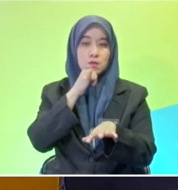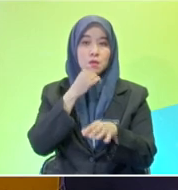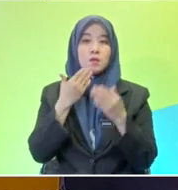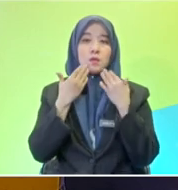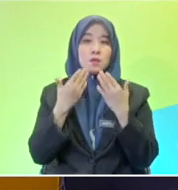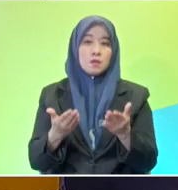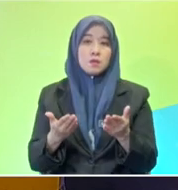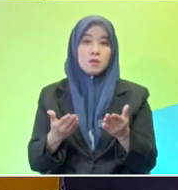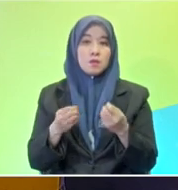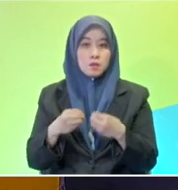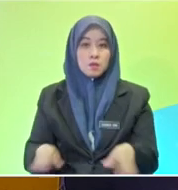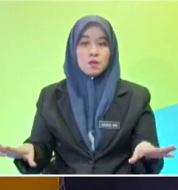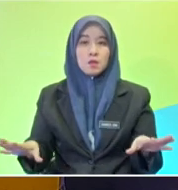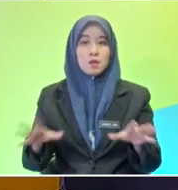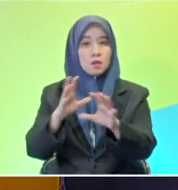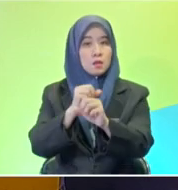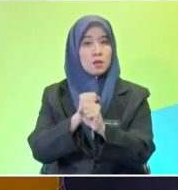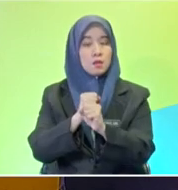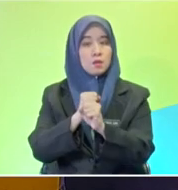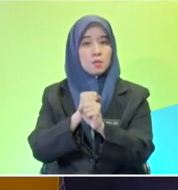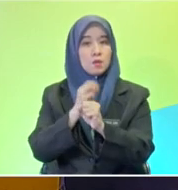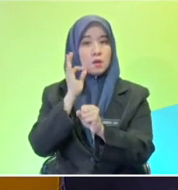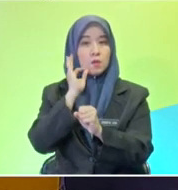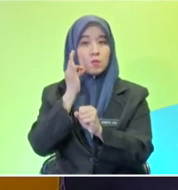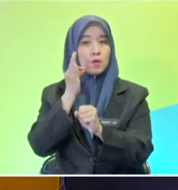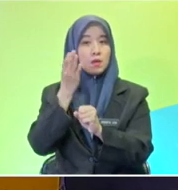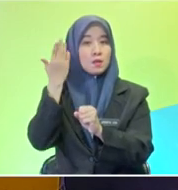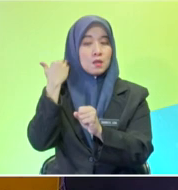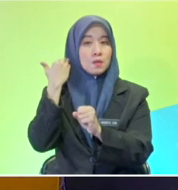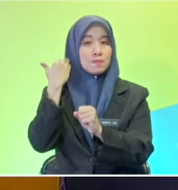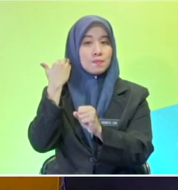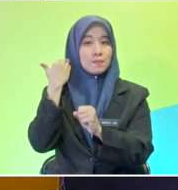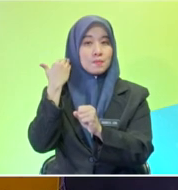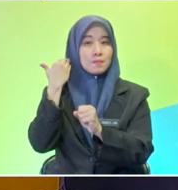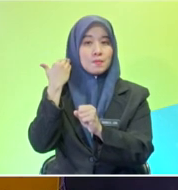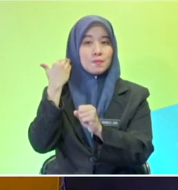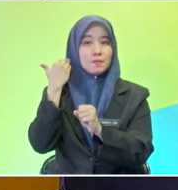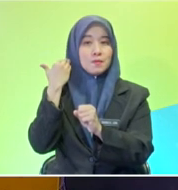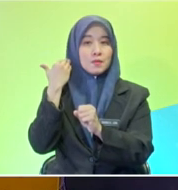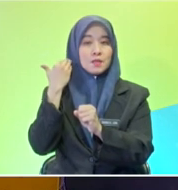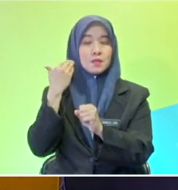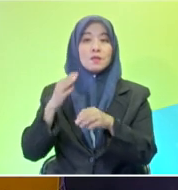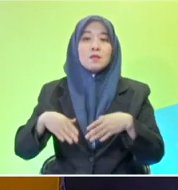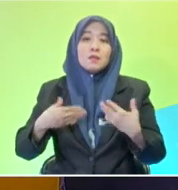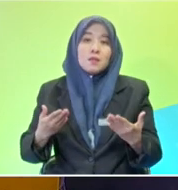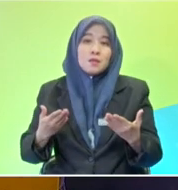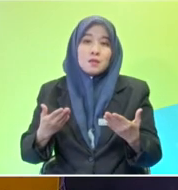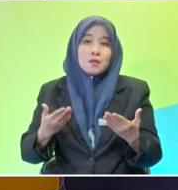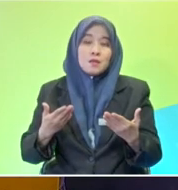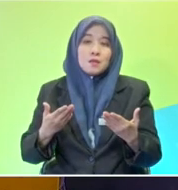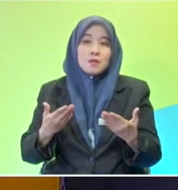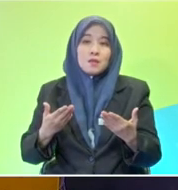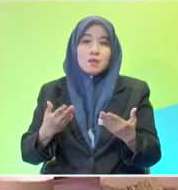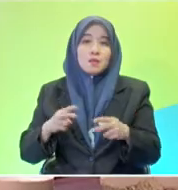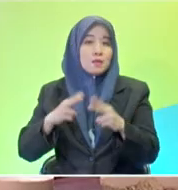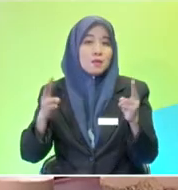Jadi kan setelah mendapat segala buah yang saya dapat, cikgu cakap apa tadi, cikgu? Apa? Macam mana prestasi saya hari ini? Sangat